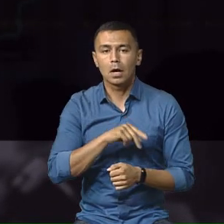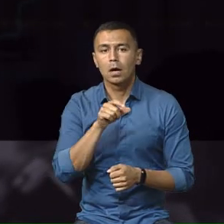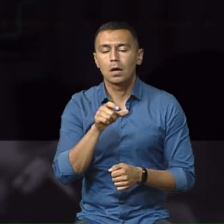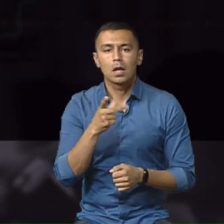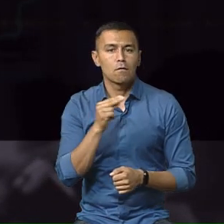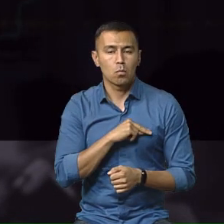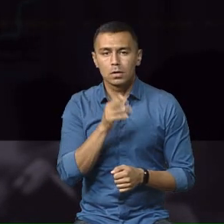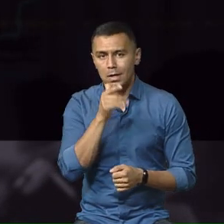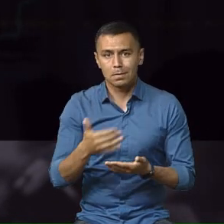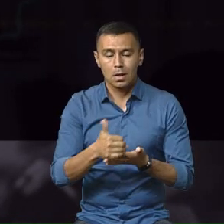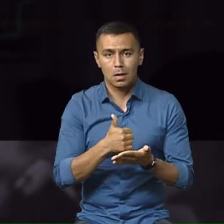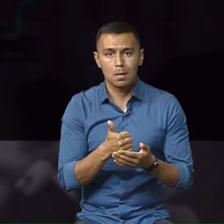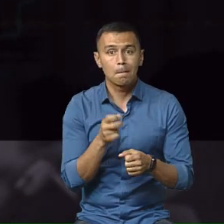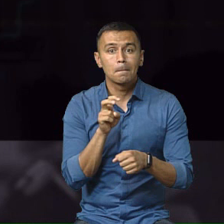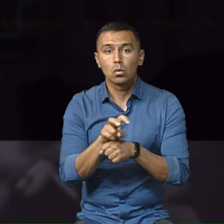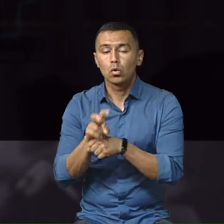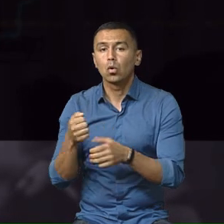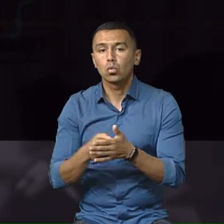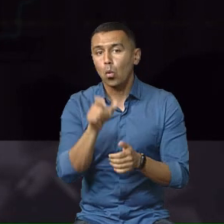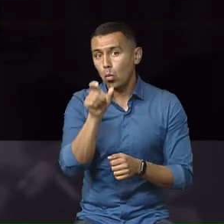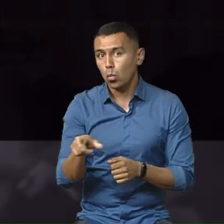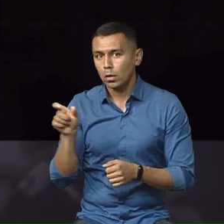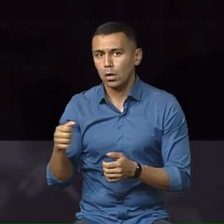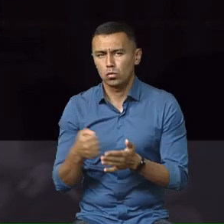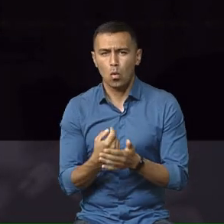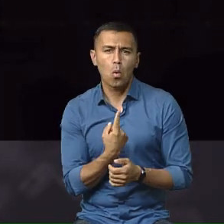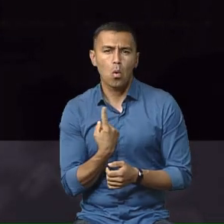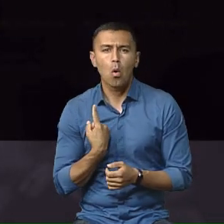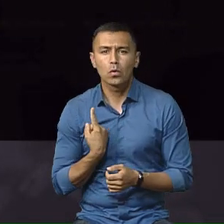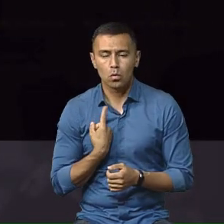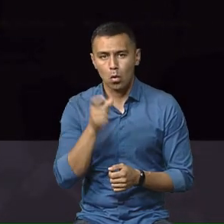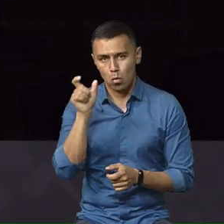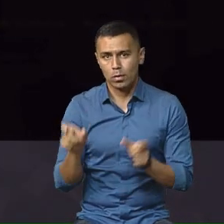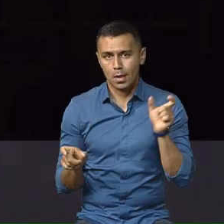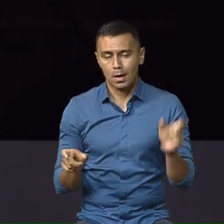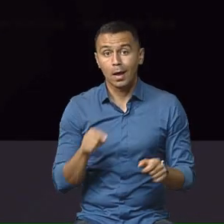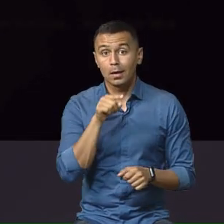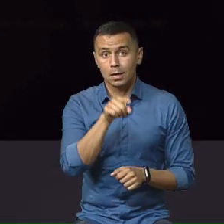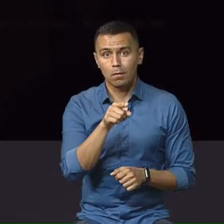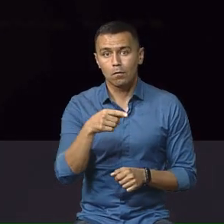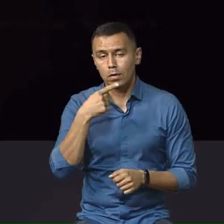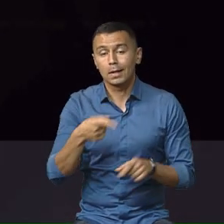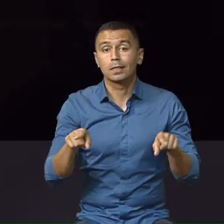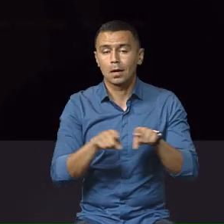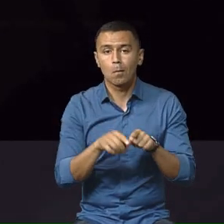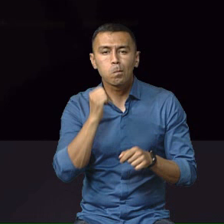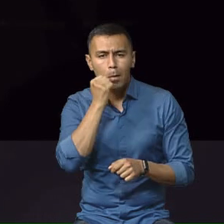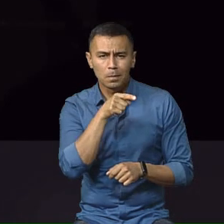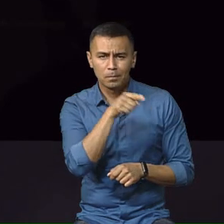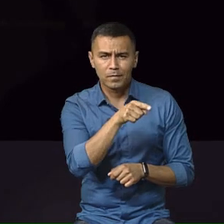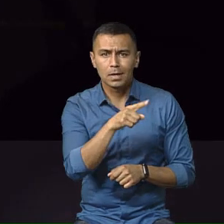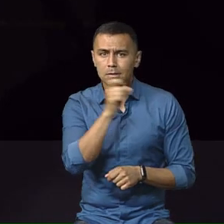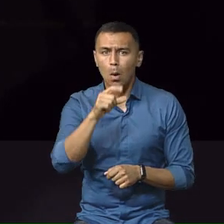робочий час збирали, і підходили до людей. До одиноких людей в основному. І там вони казали так: бабушка, ви